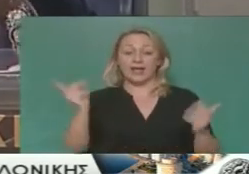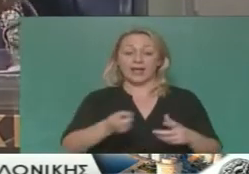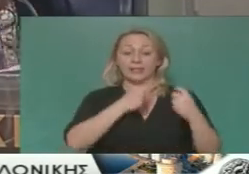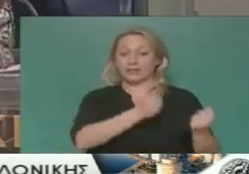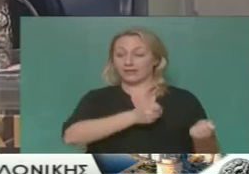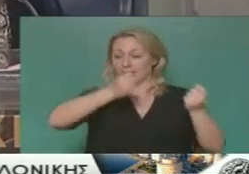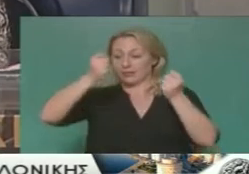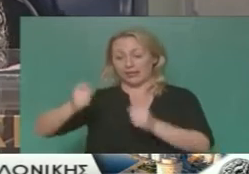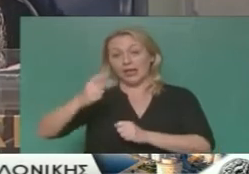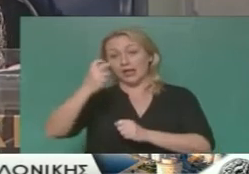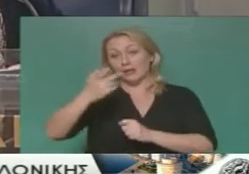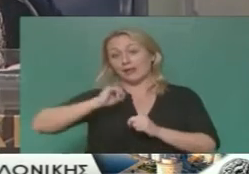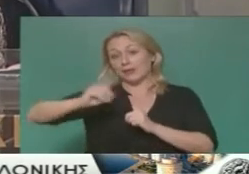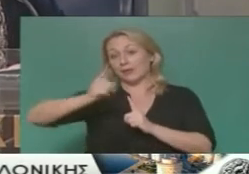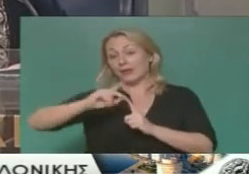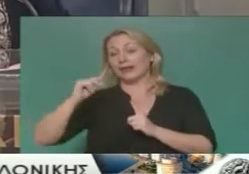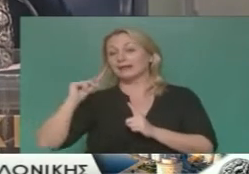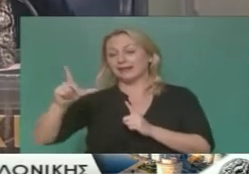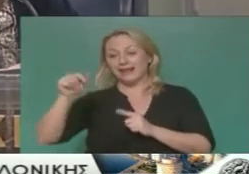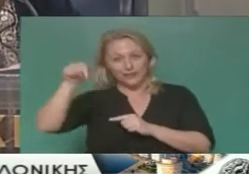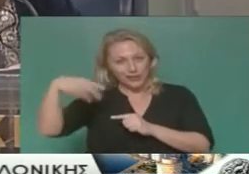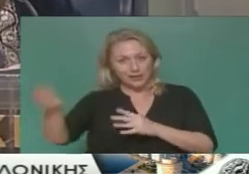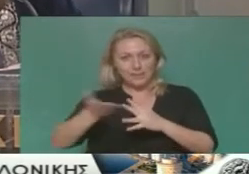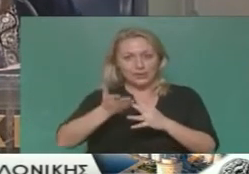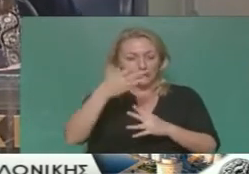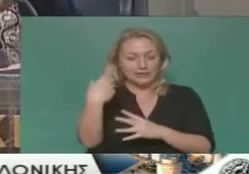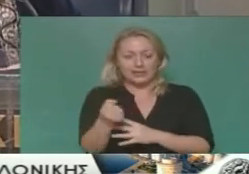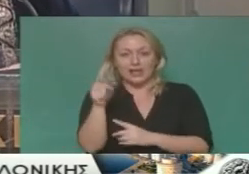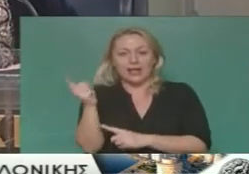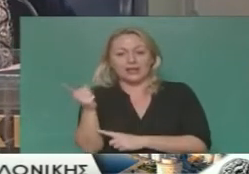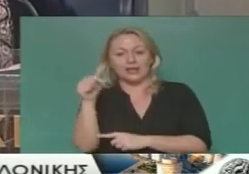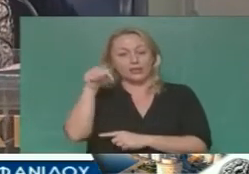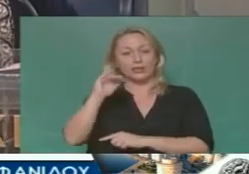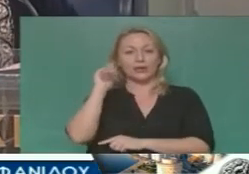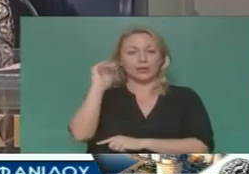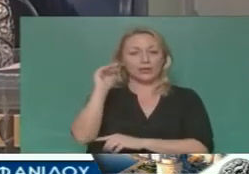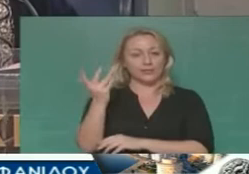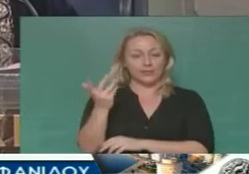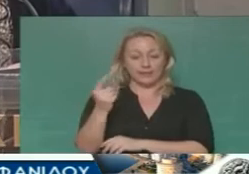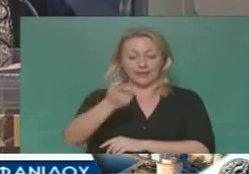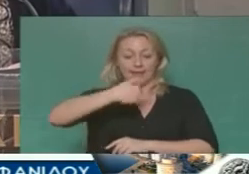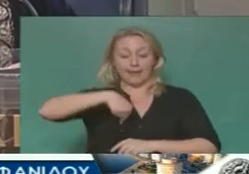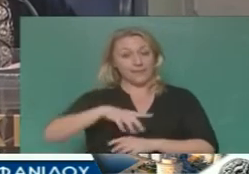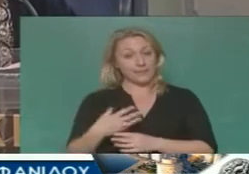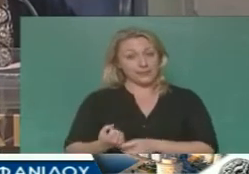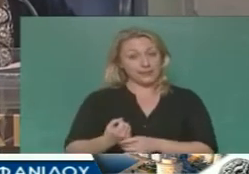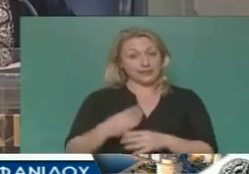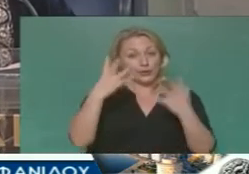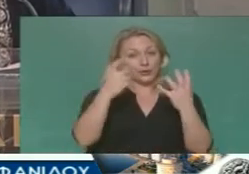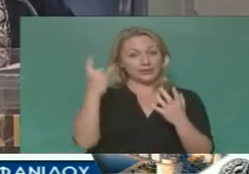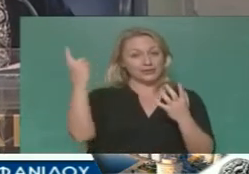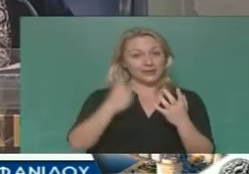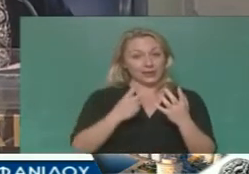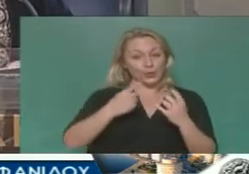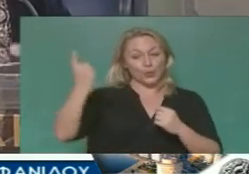25 γραμμών στο μεγαλομέτοχο του ΟΑΣΤ, ΚΤΕΛ Θεσσαλονίκης. Και ερωτούμε, εμείς που είμαστε το